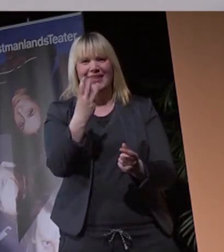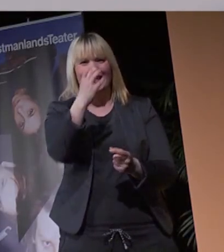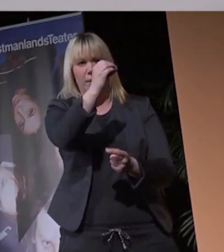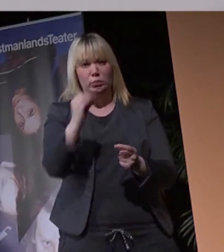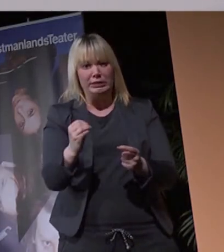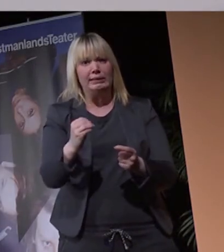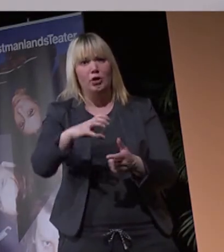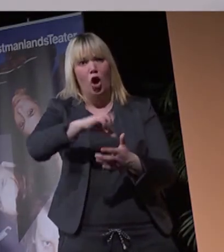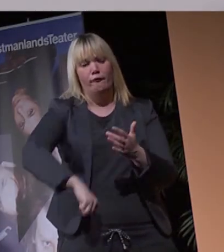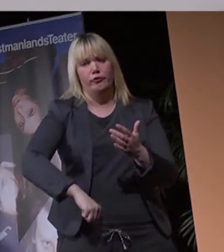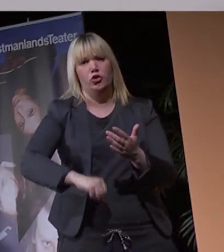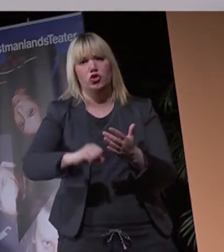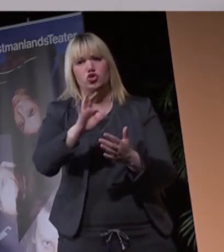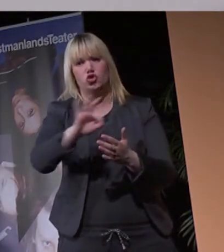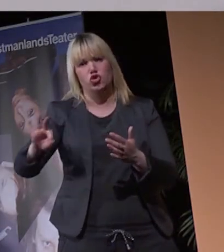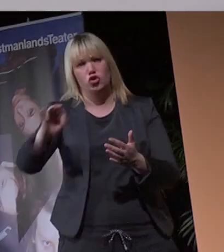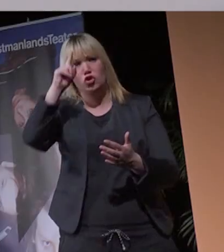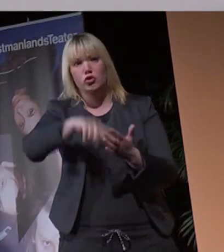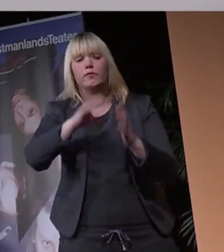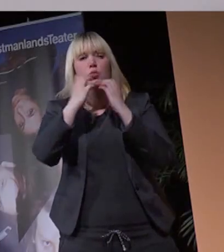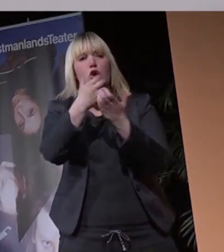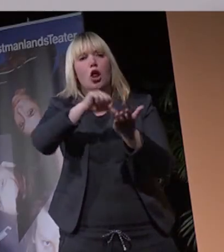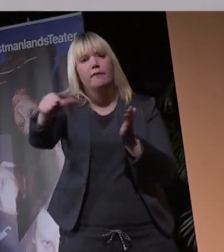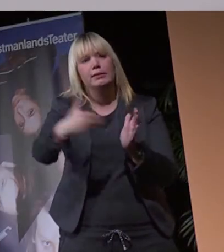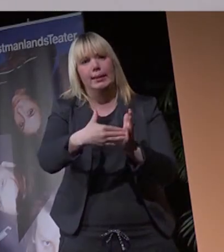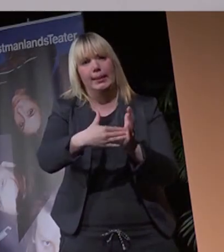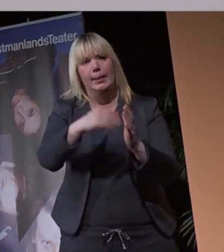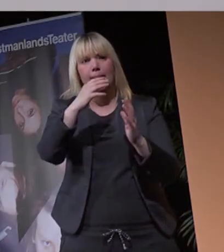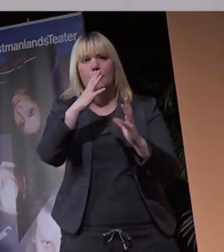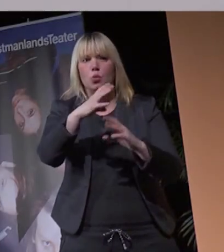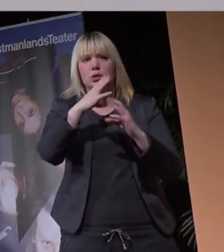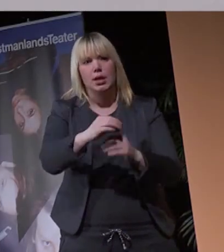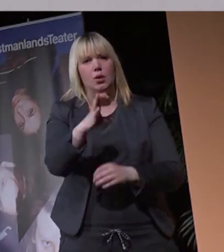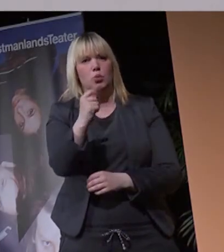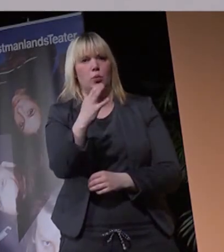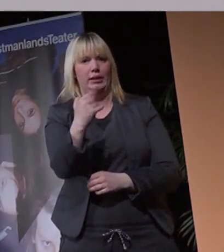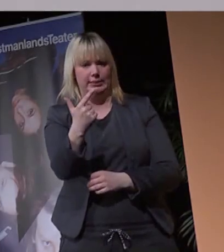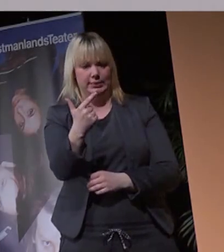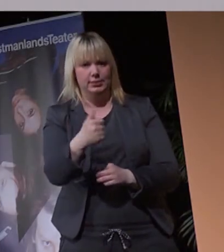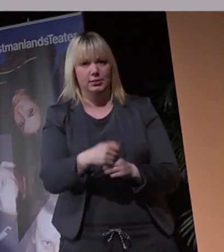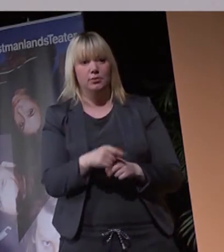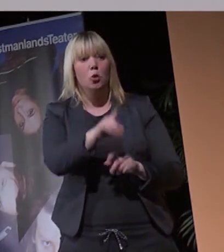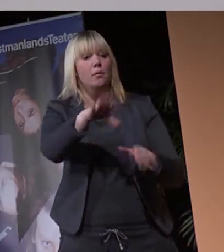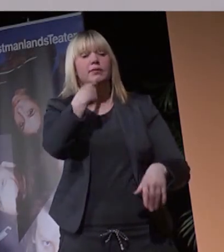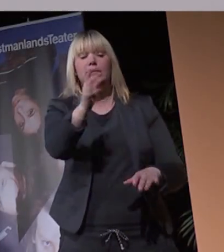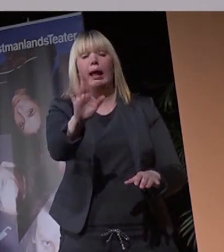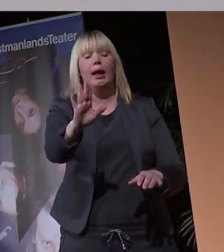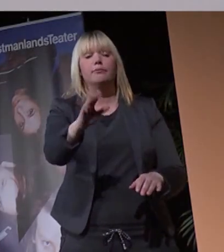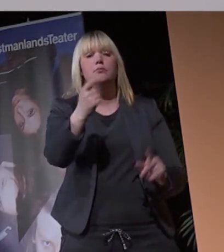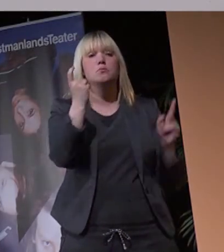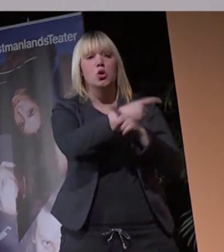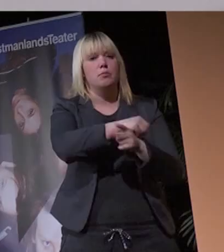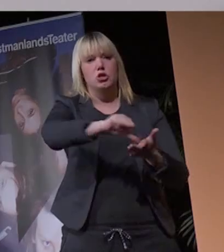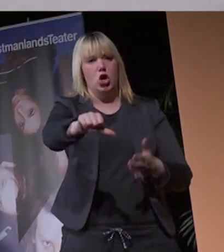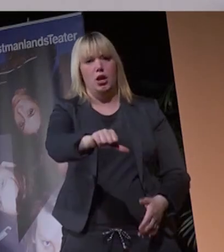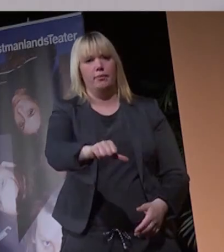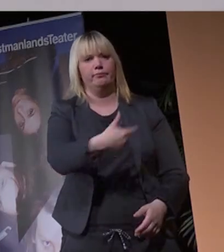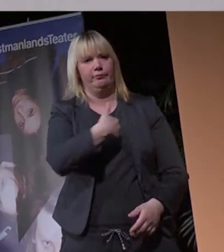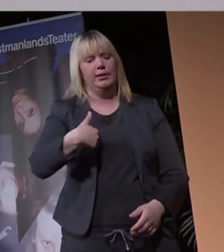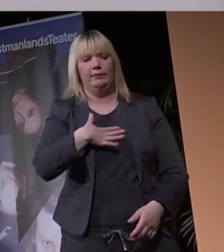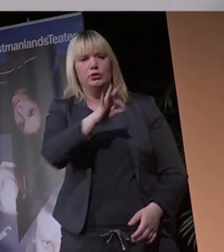1 januari 2016. Mm. Och där uppmanar vi att staten ska gå in och ta ett ansvar. För det här är någonting som kommer att, det rör sig om minst